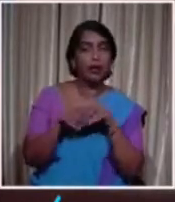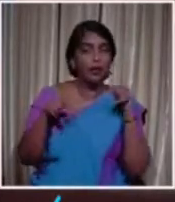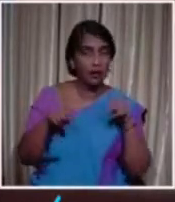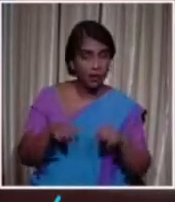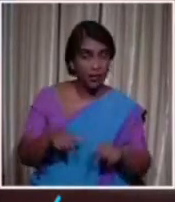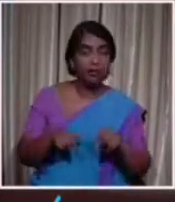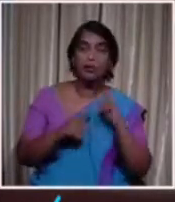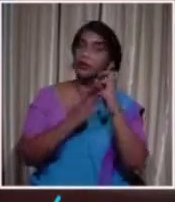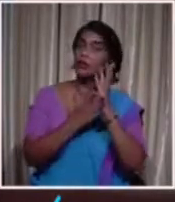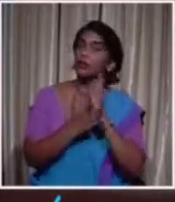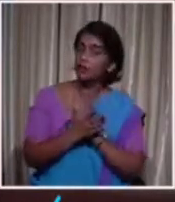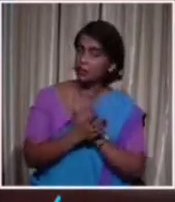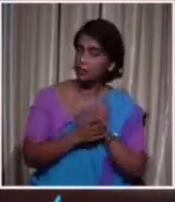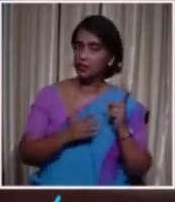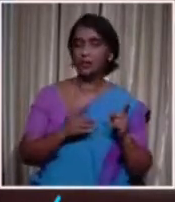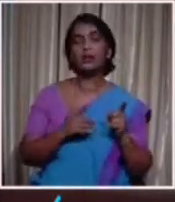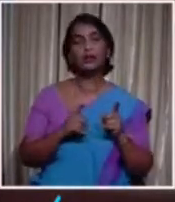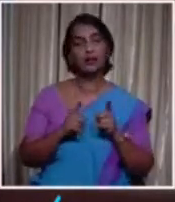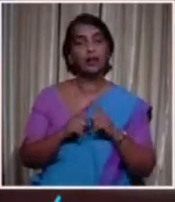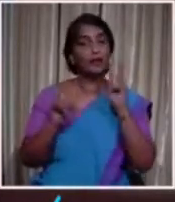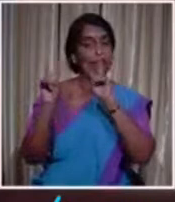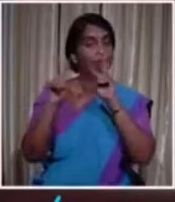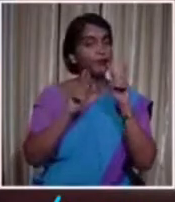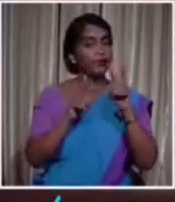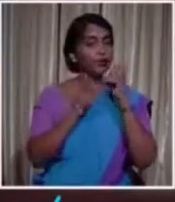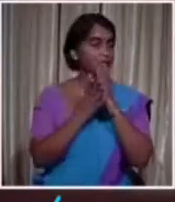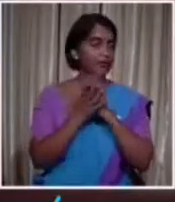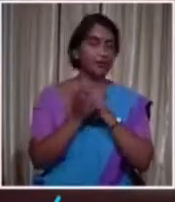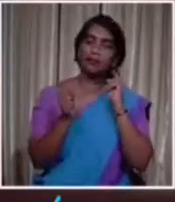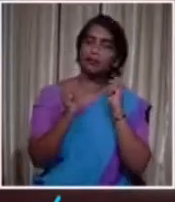ये व्यवस्थावे विसी देवनी संशोधन